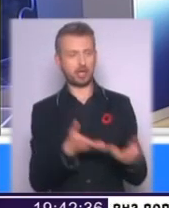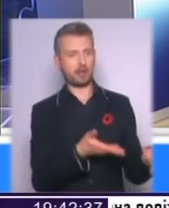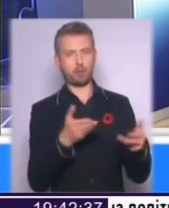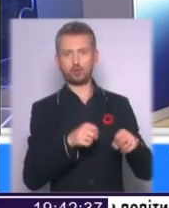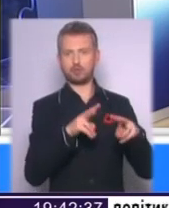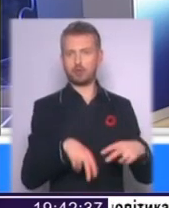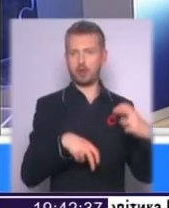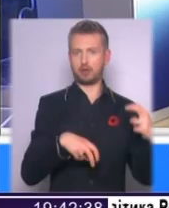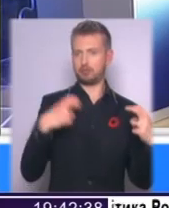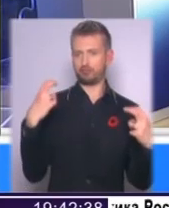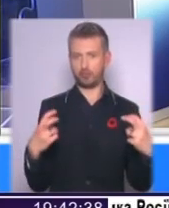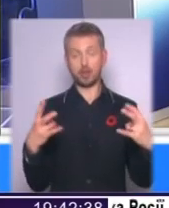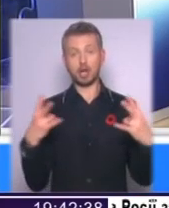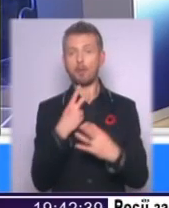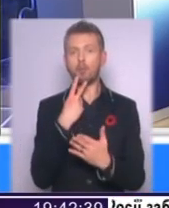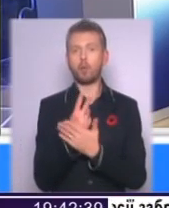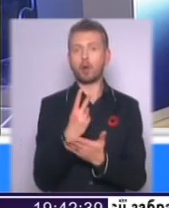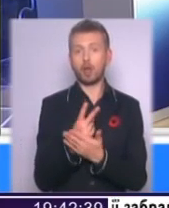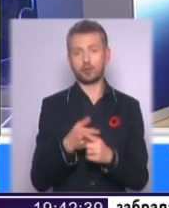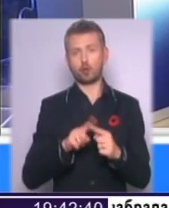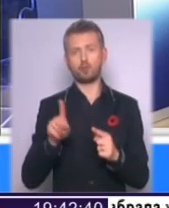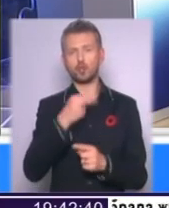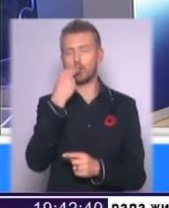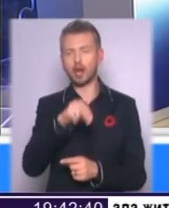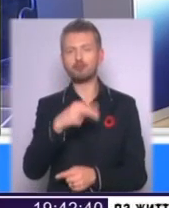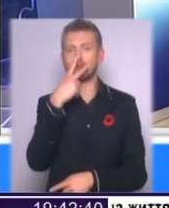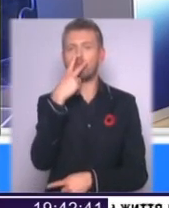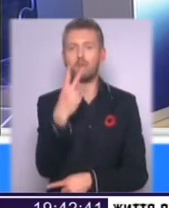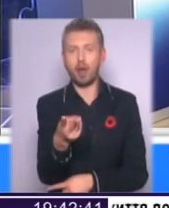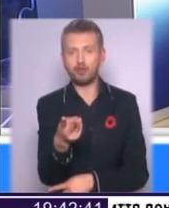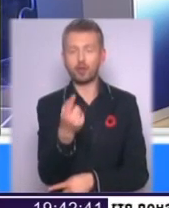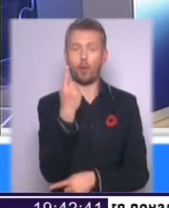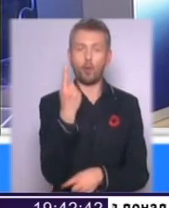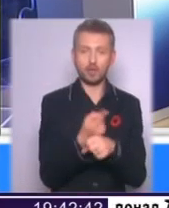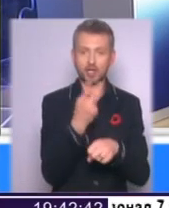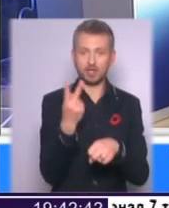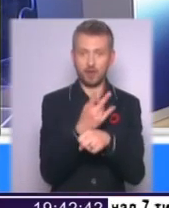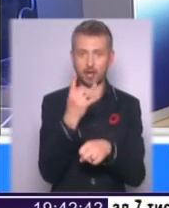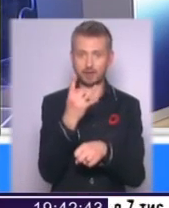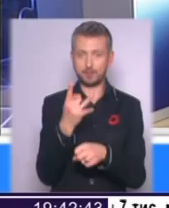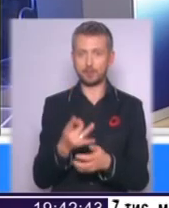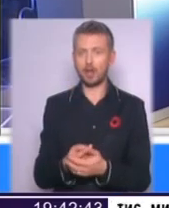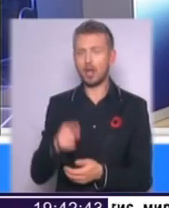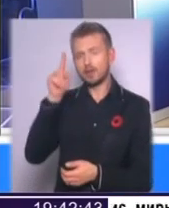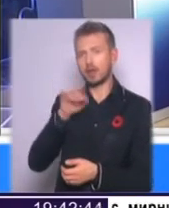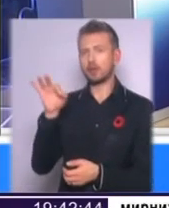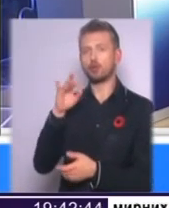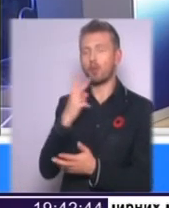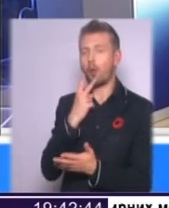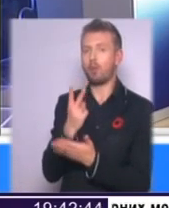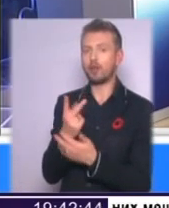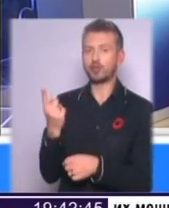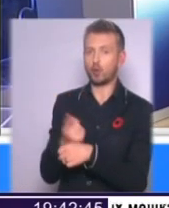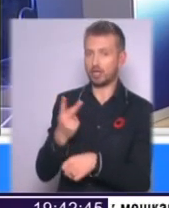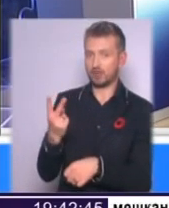спеціалісти, але треба показувати, тому що краще все-таки побачити один-два рази. Ми, знаєте, щодо побачити один-два